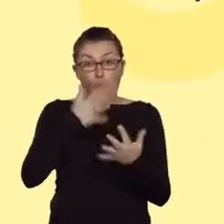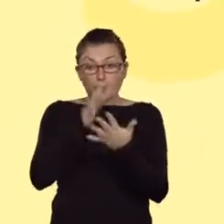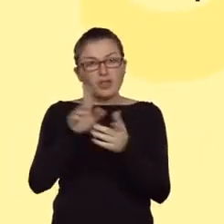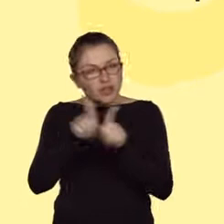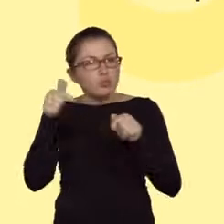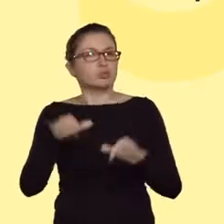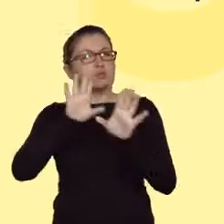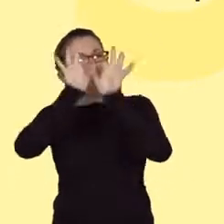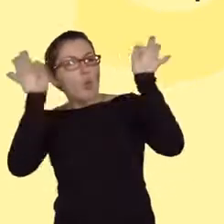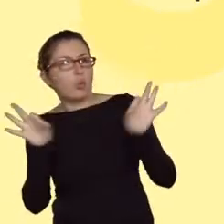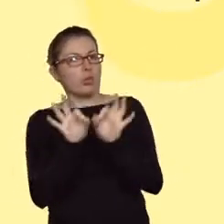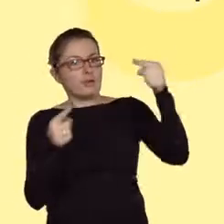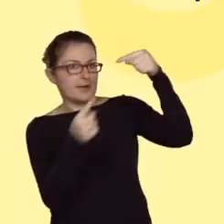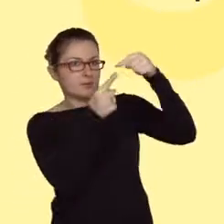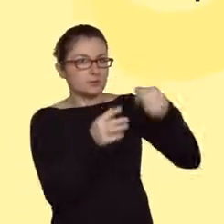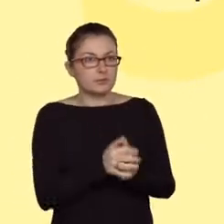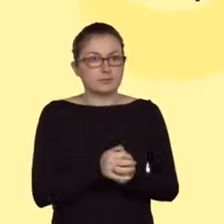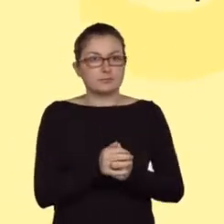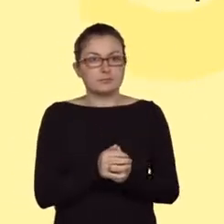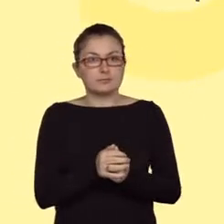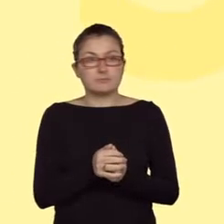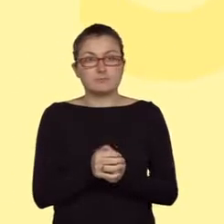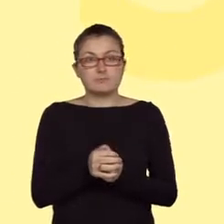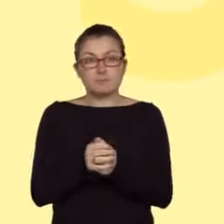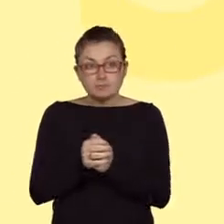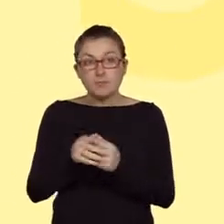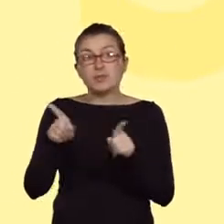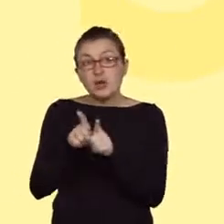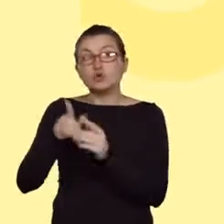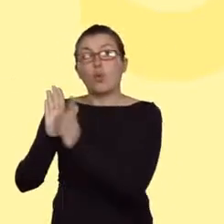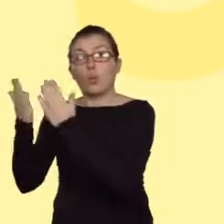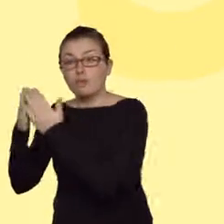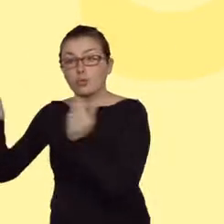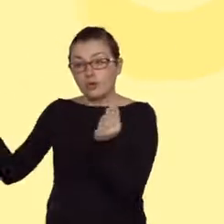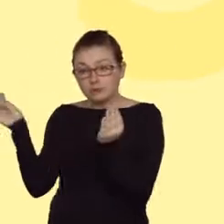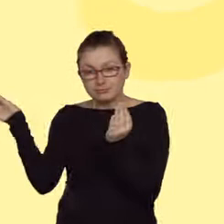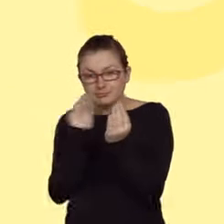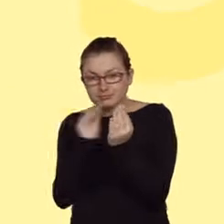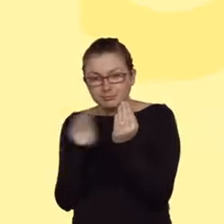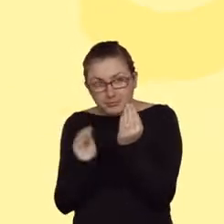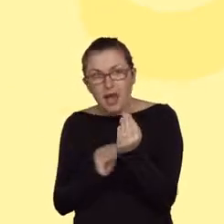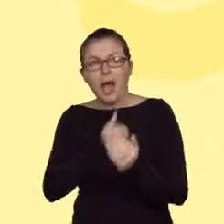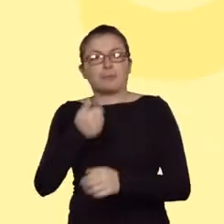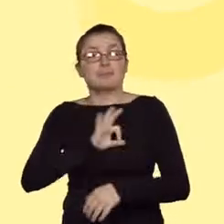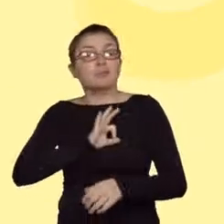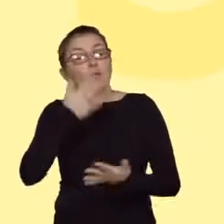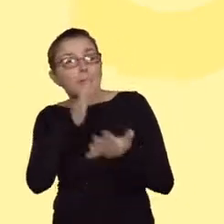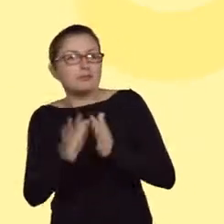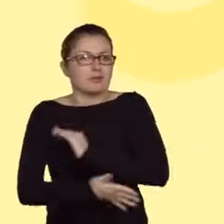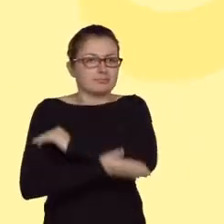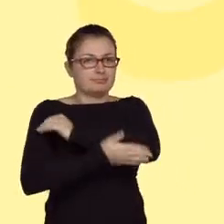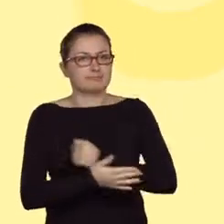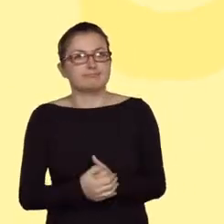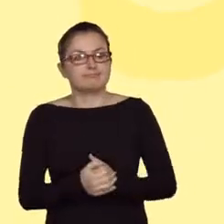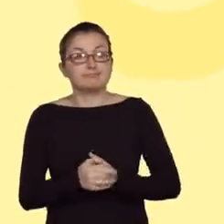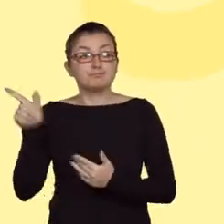wspierają argumentację, o czym będzie jeszcze za chwilę mowa. Mamy tu przykład konkretnego polecenia, wobec którego należy sformułować równie konkretną